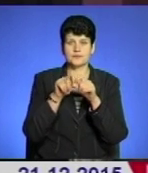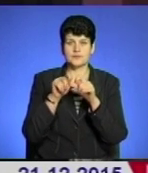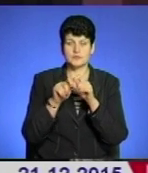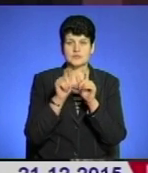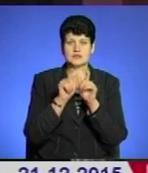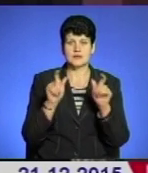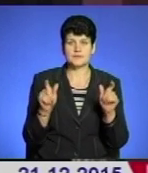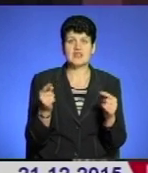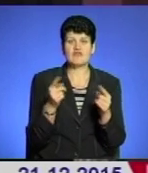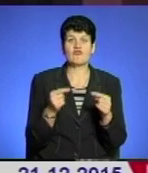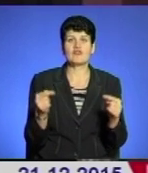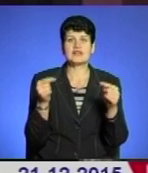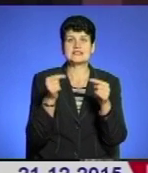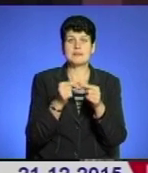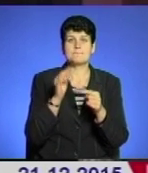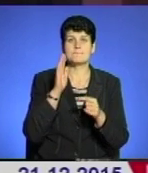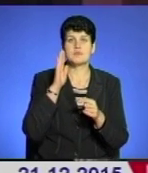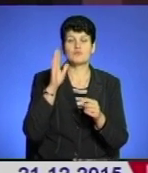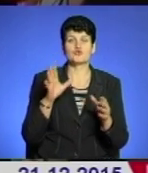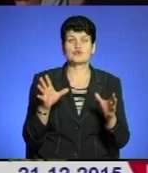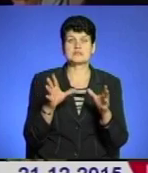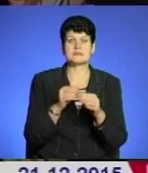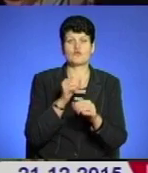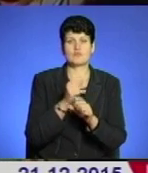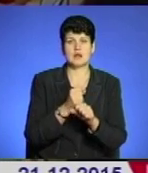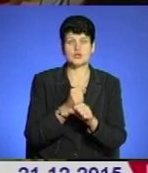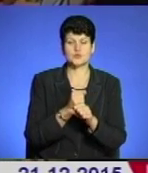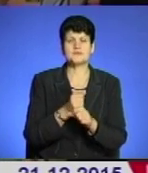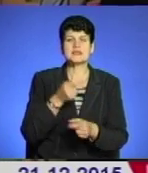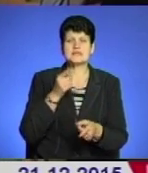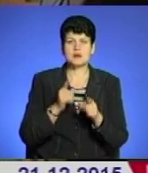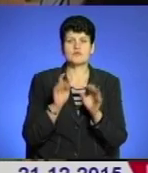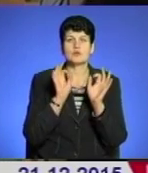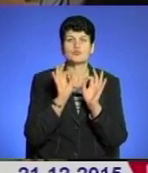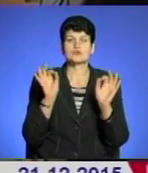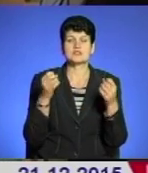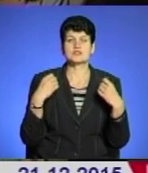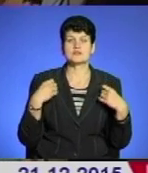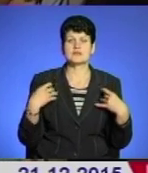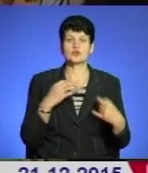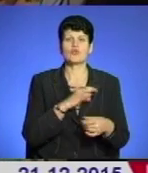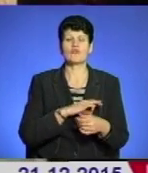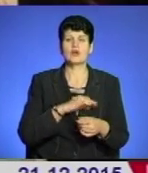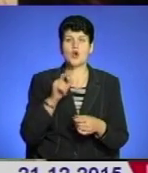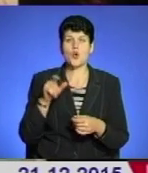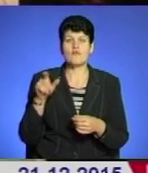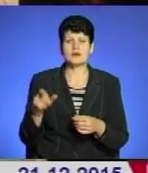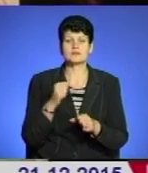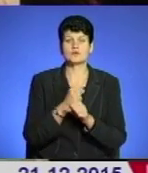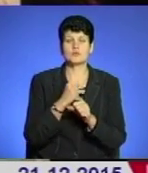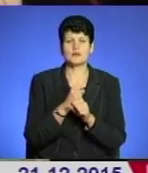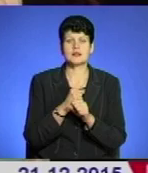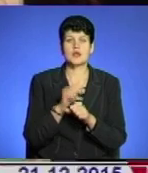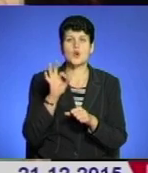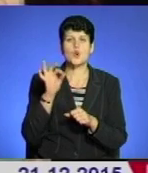семи і визначимося з майбутньою і дальшою співпрацею. Справжнє музичне свято вихованцям інтернату влаштували камерний